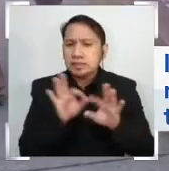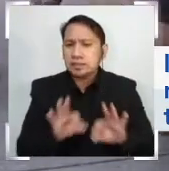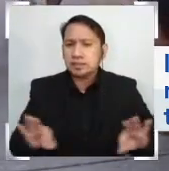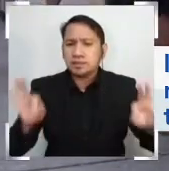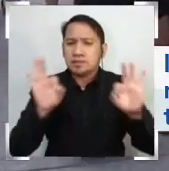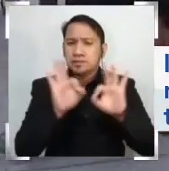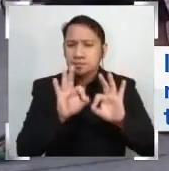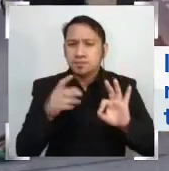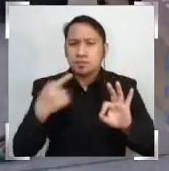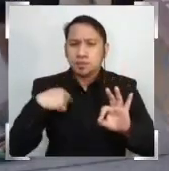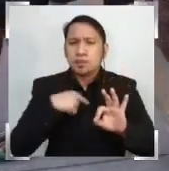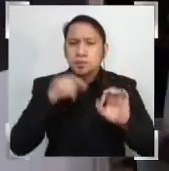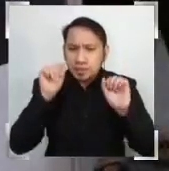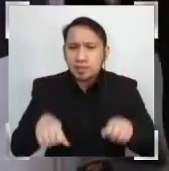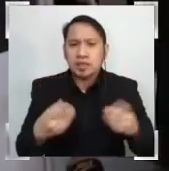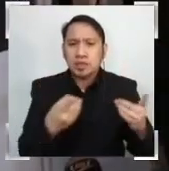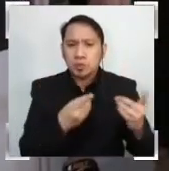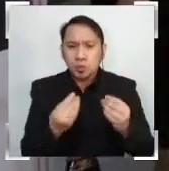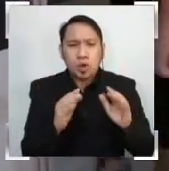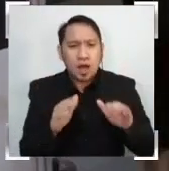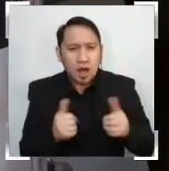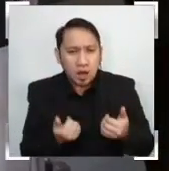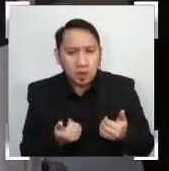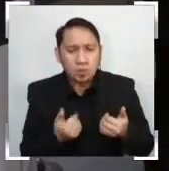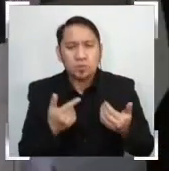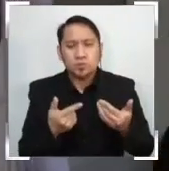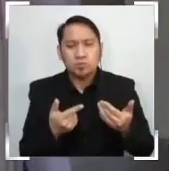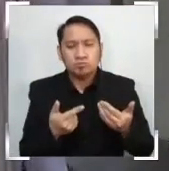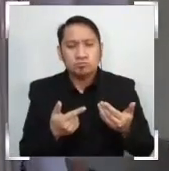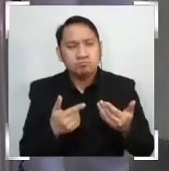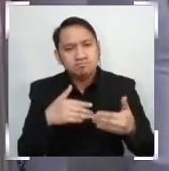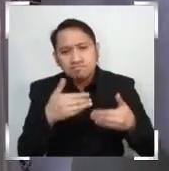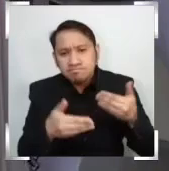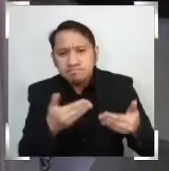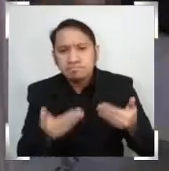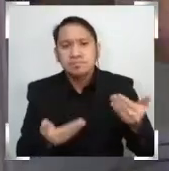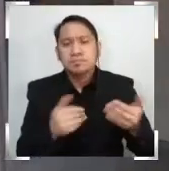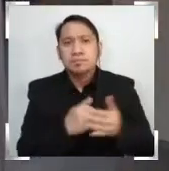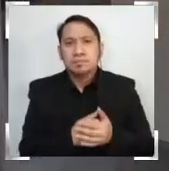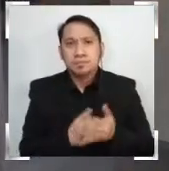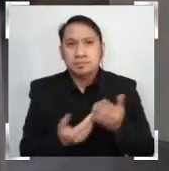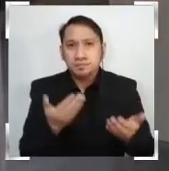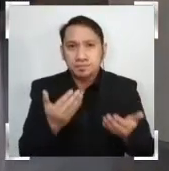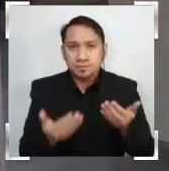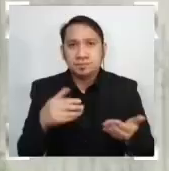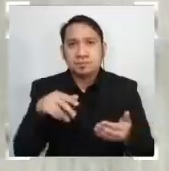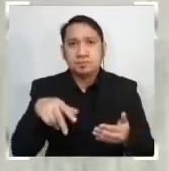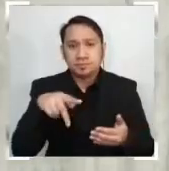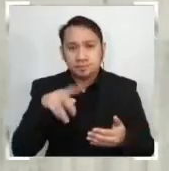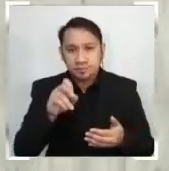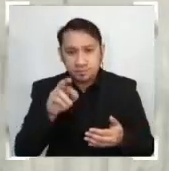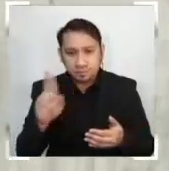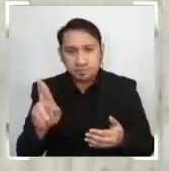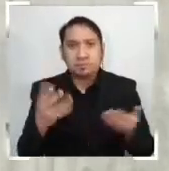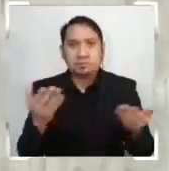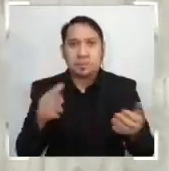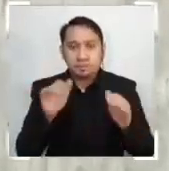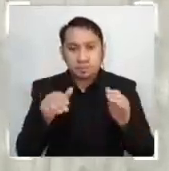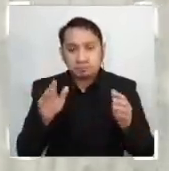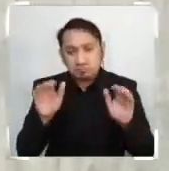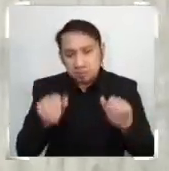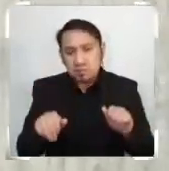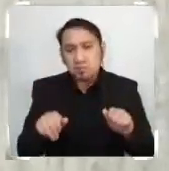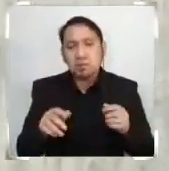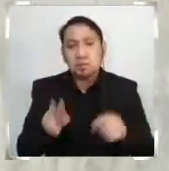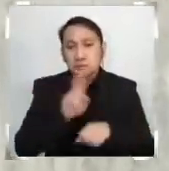po tayo ng ibang measures. Another measure po baka po may balik po sa PNR yung ating paggamit ng face shield. Sa susunod na Lunes